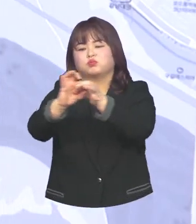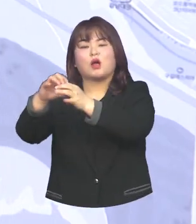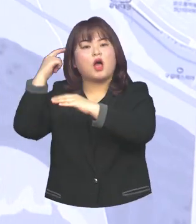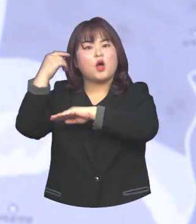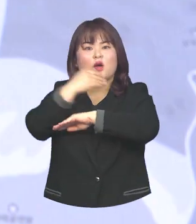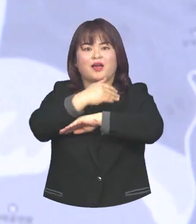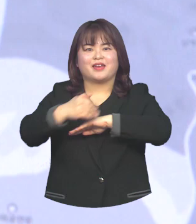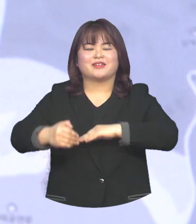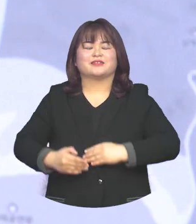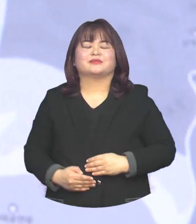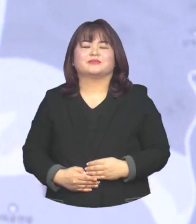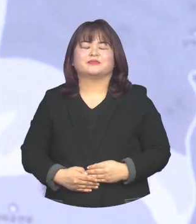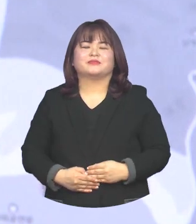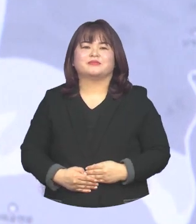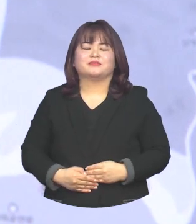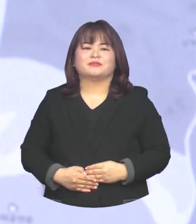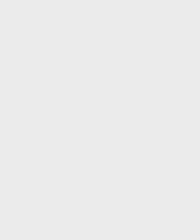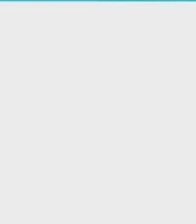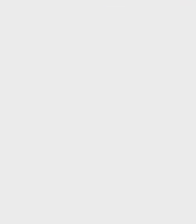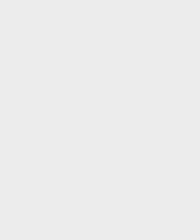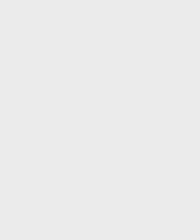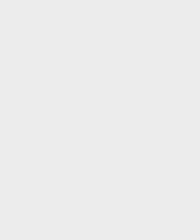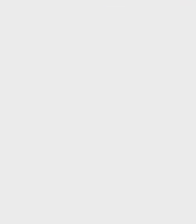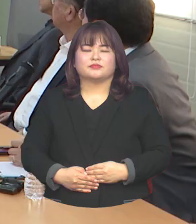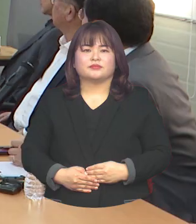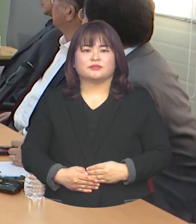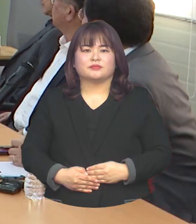핵심 지역으로 조성합니다.